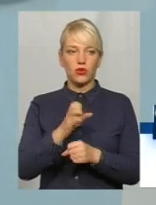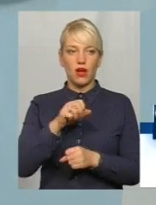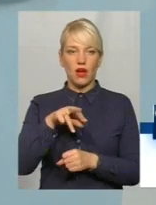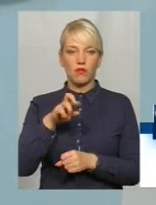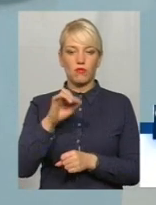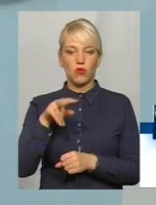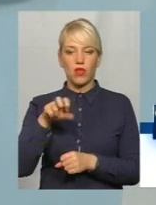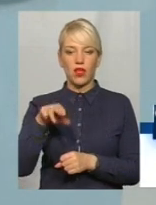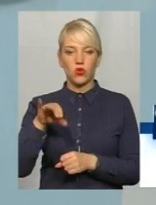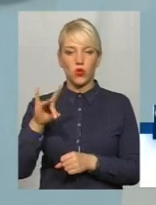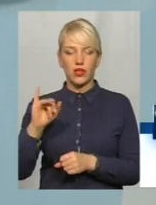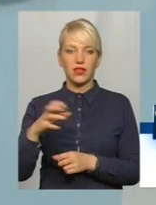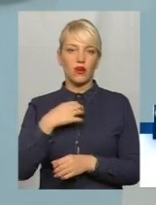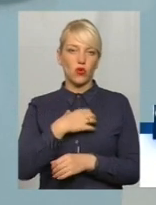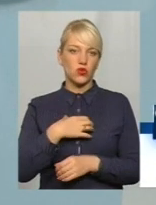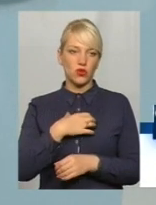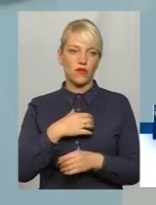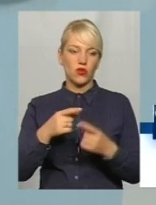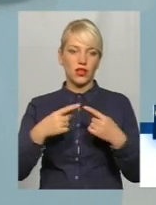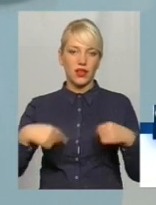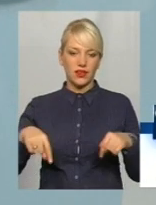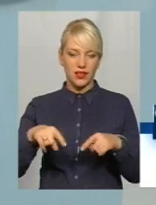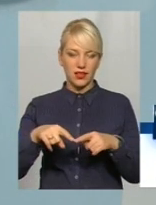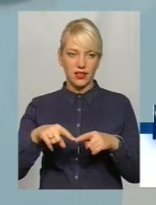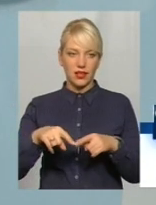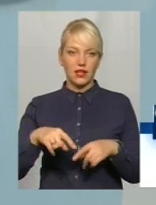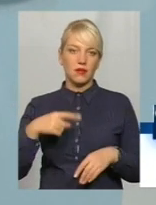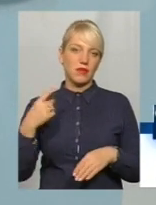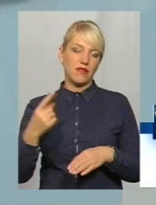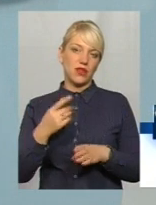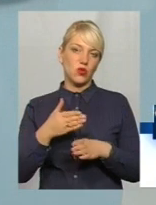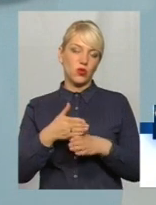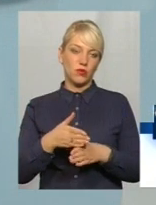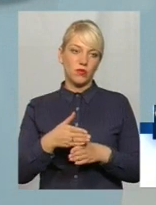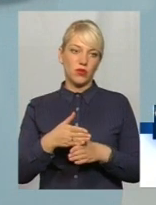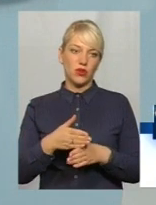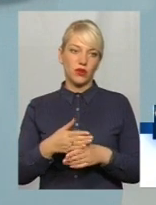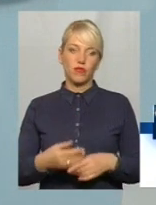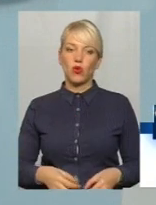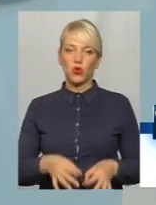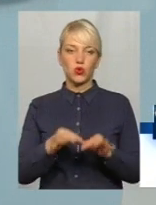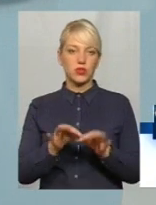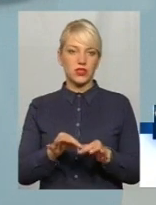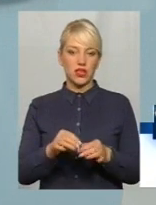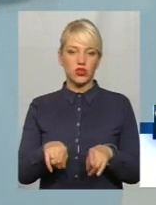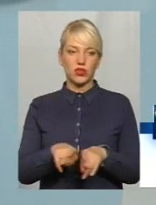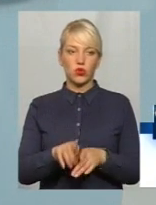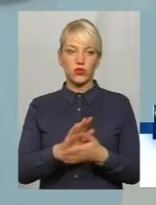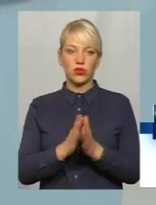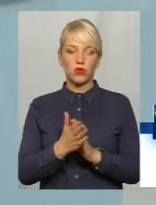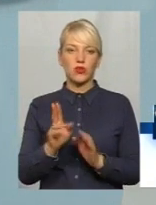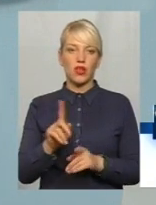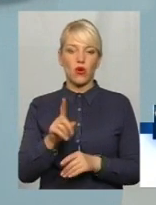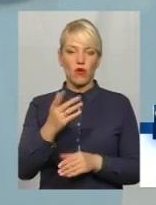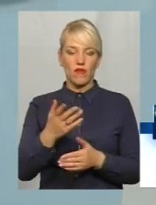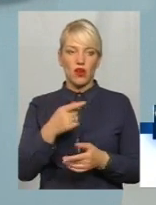основного дзвіна, основної ланки первинної допомоги. Однозначно, ту ситуацію, яку ви